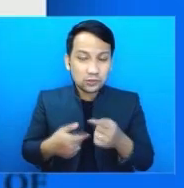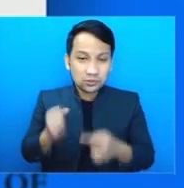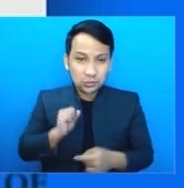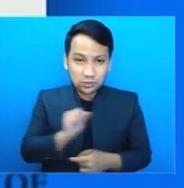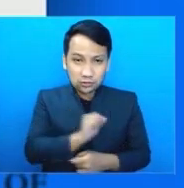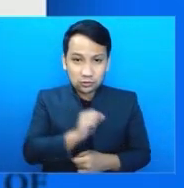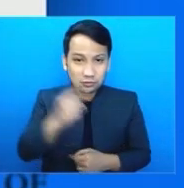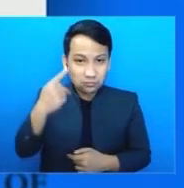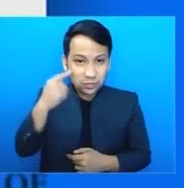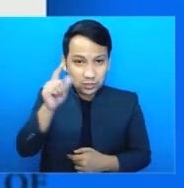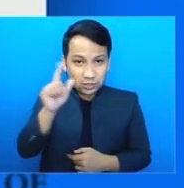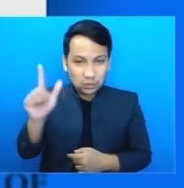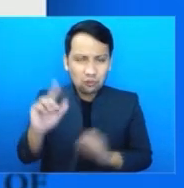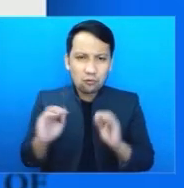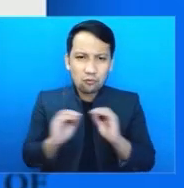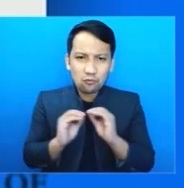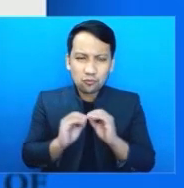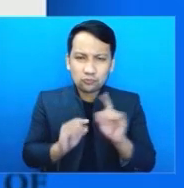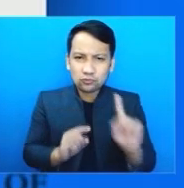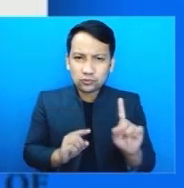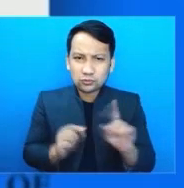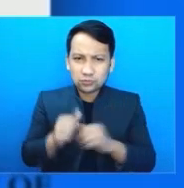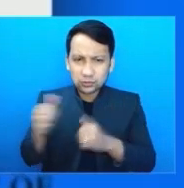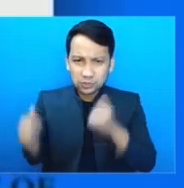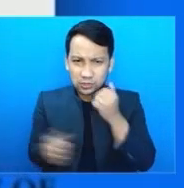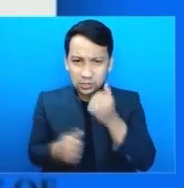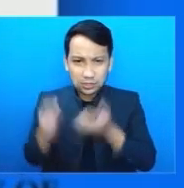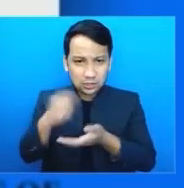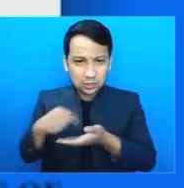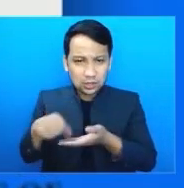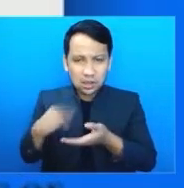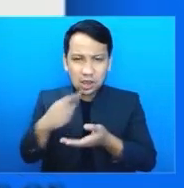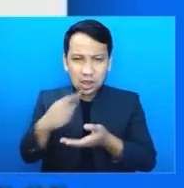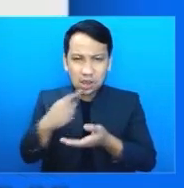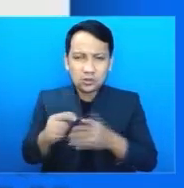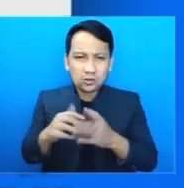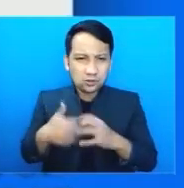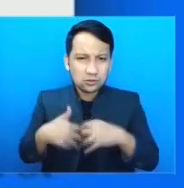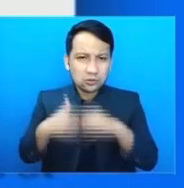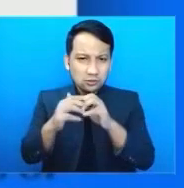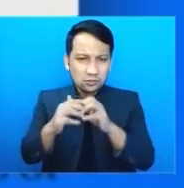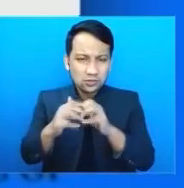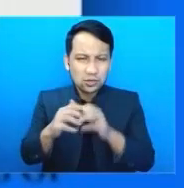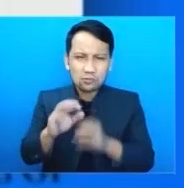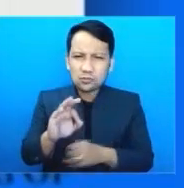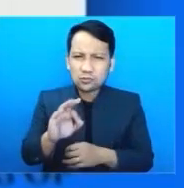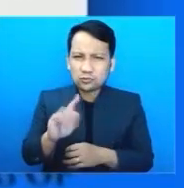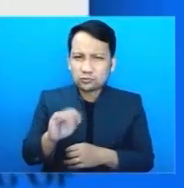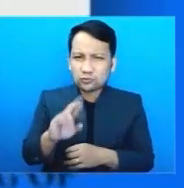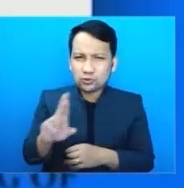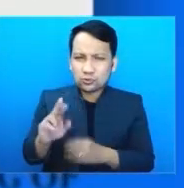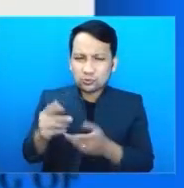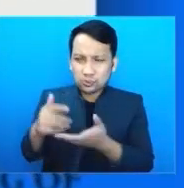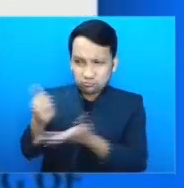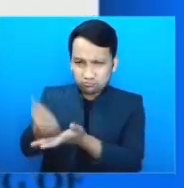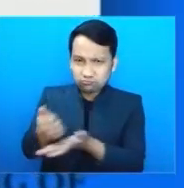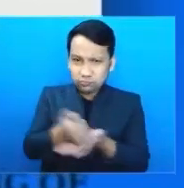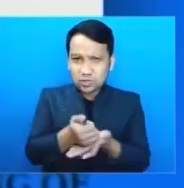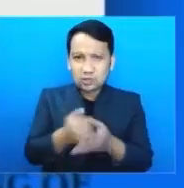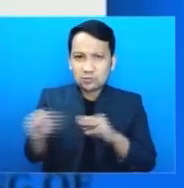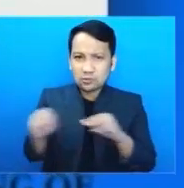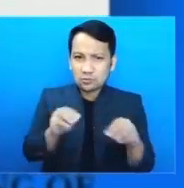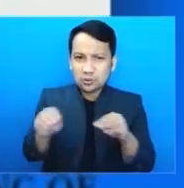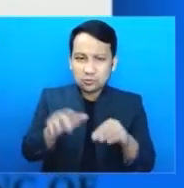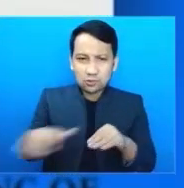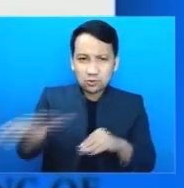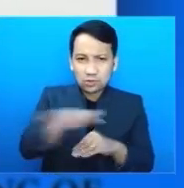Lacson na may isang undersecretary raw na nagtatayo ng troll farm sa kada probinsya at pakikilusin sa panahon